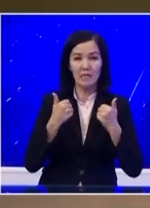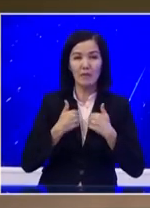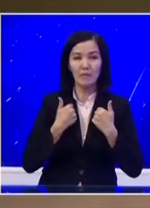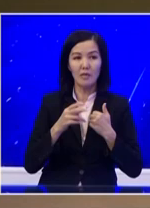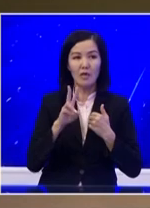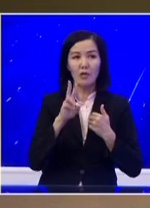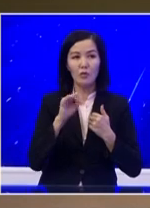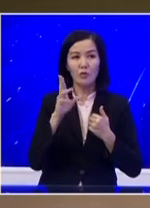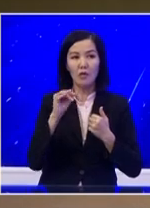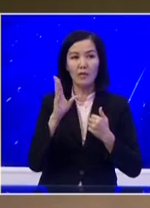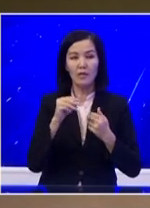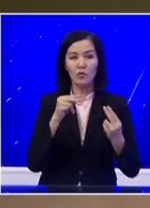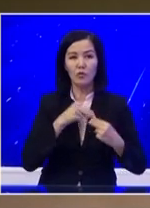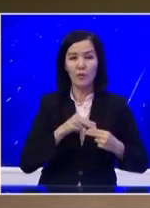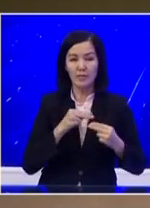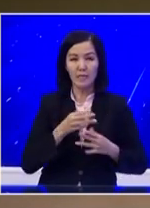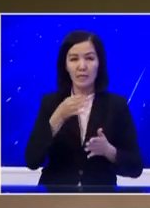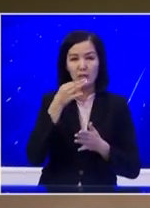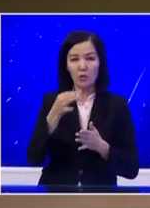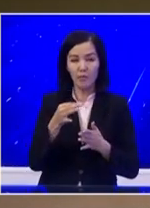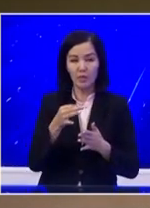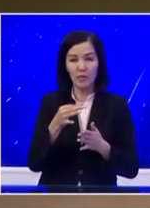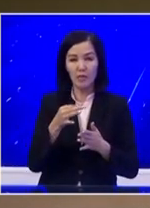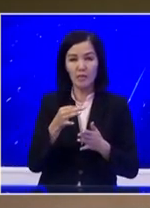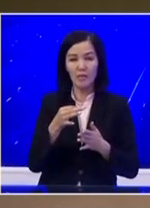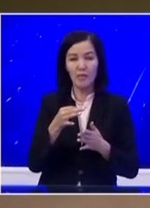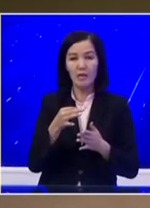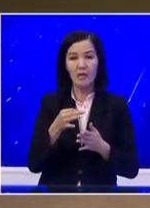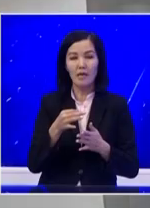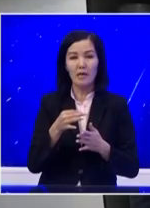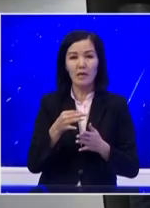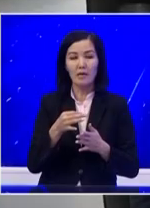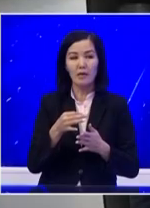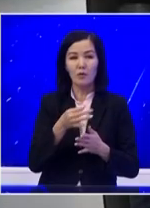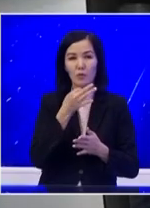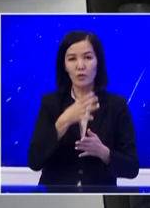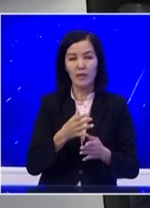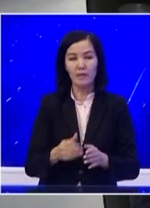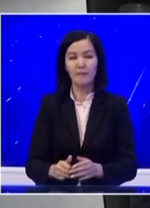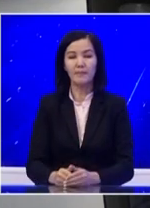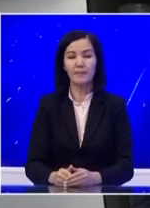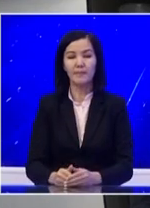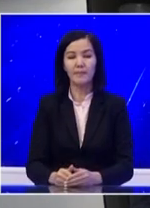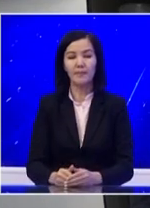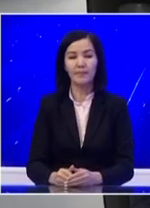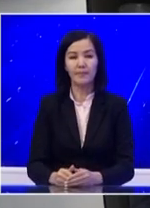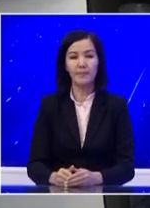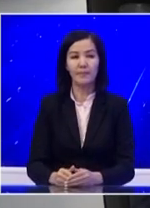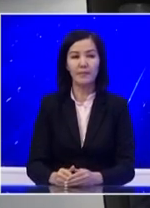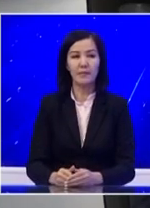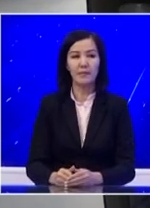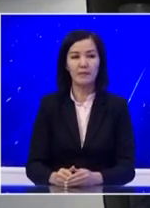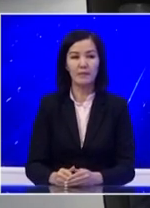Нұрқанатұлының бойындағы осы жұмысына деген жауапкершілікті ерекше атап өткім келеді. Проблема поступает, мы